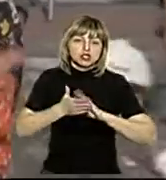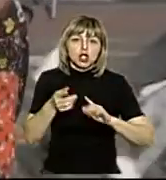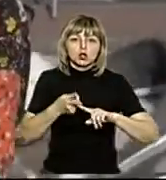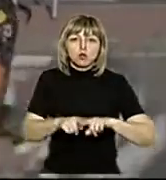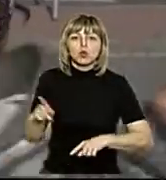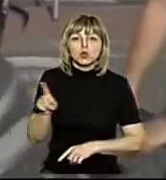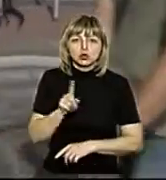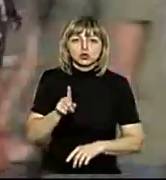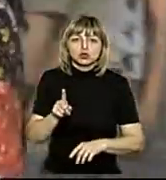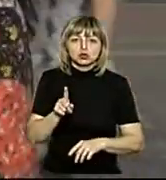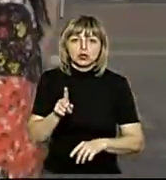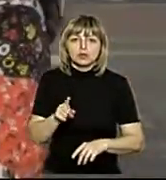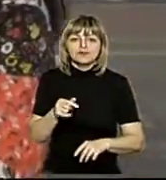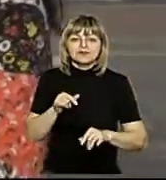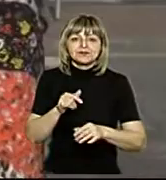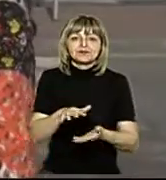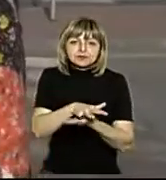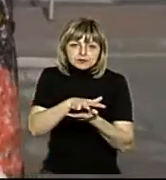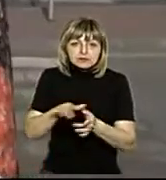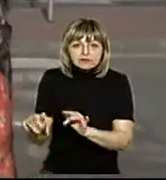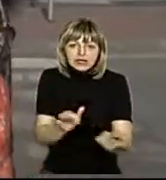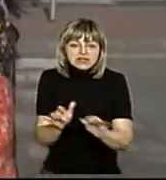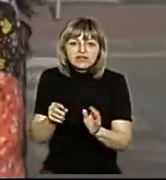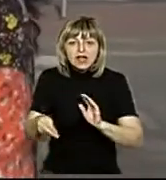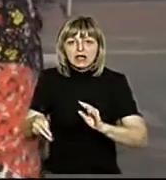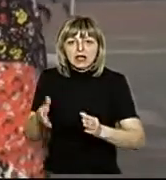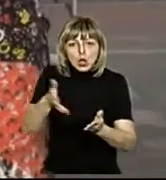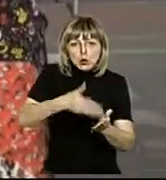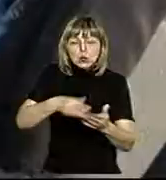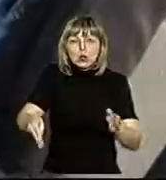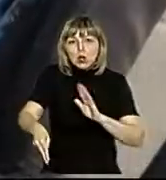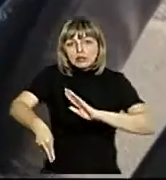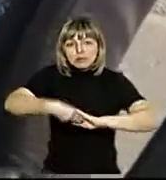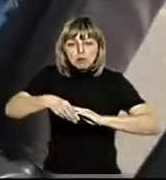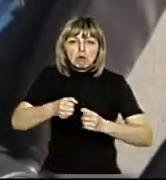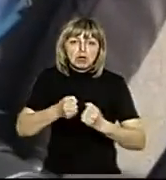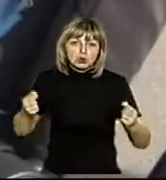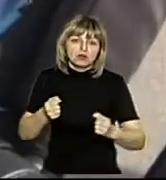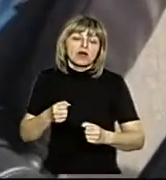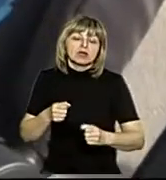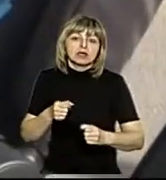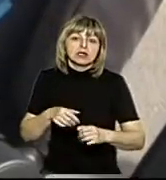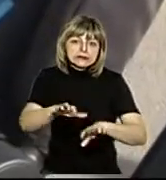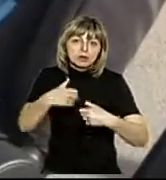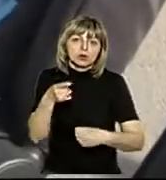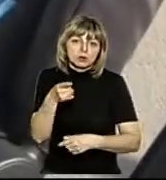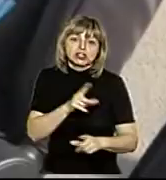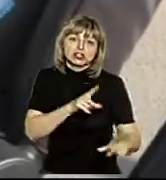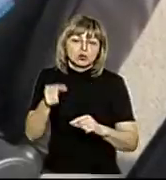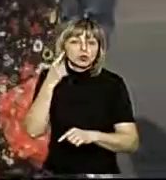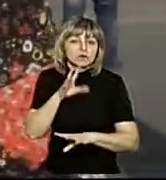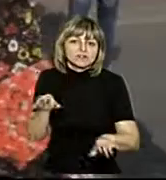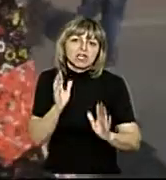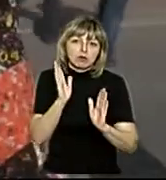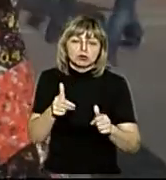що проходить розмінування, як мені пояснили. Я зараз заберу машину і буду їхати. Надіюсь, що все буде добре. Причину ніхто не